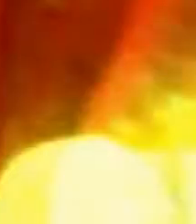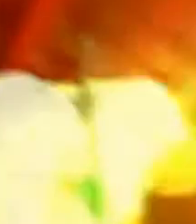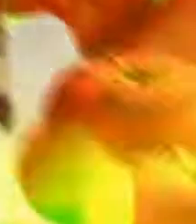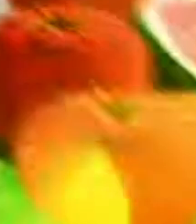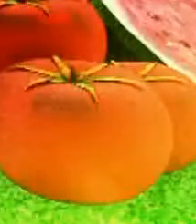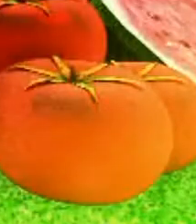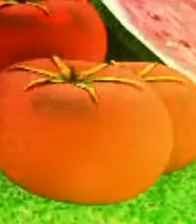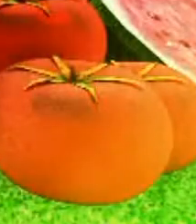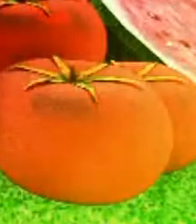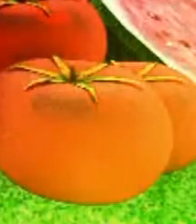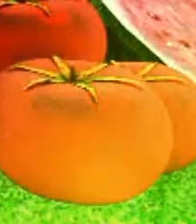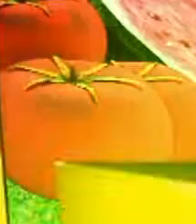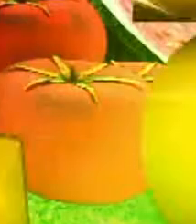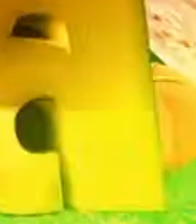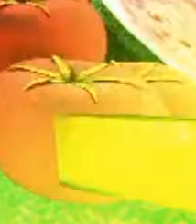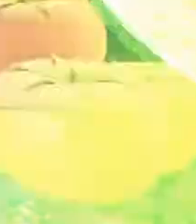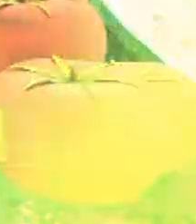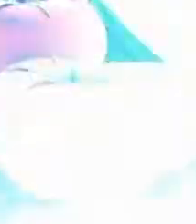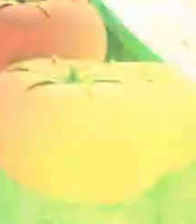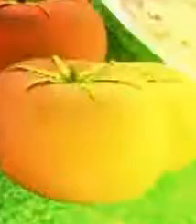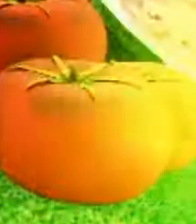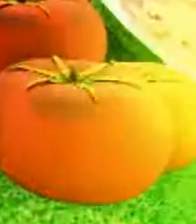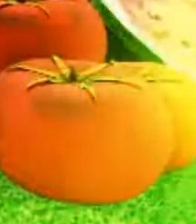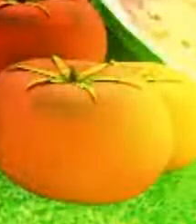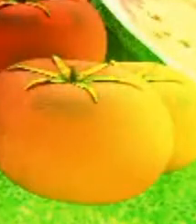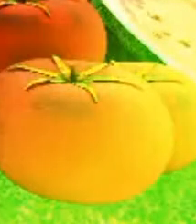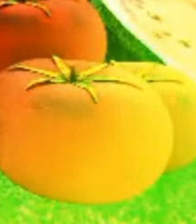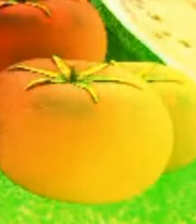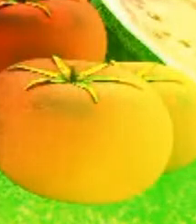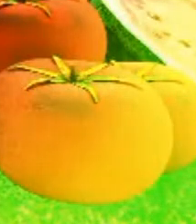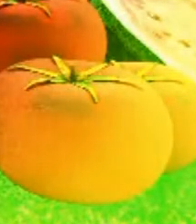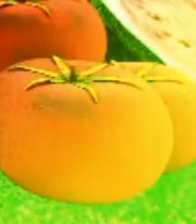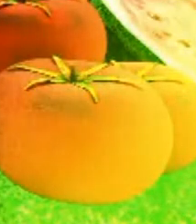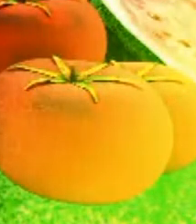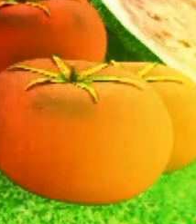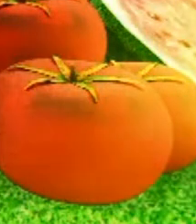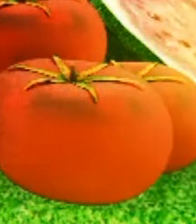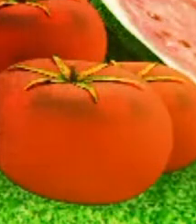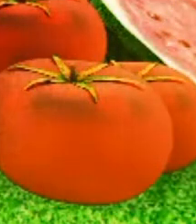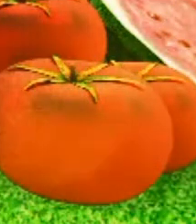์เคียงคู่รู้คุณค่าประชาชนไทยคือหน้าที่คือหัวใจ